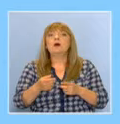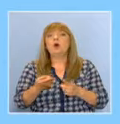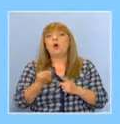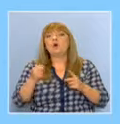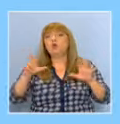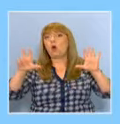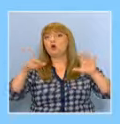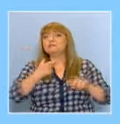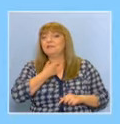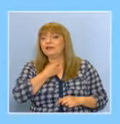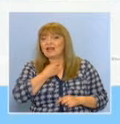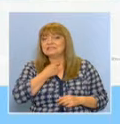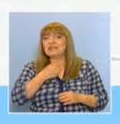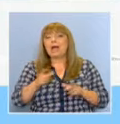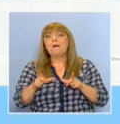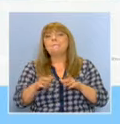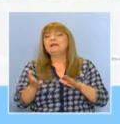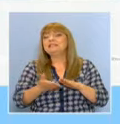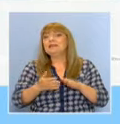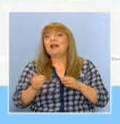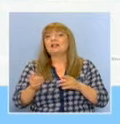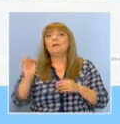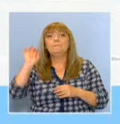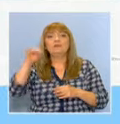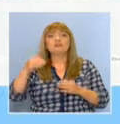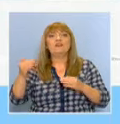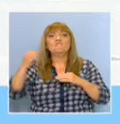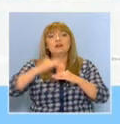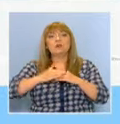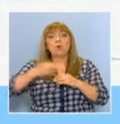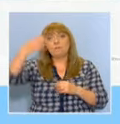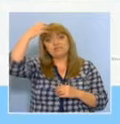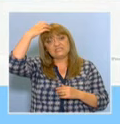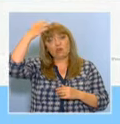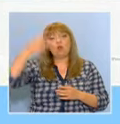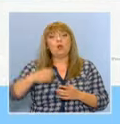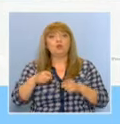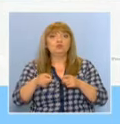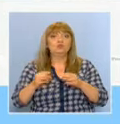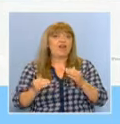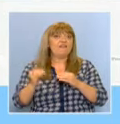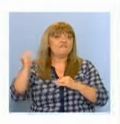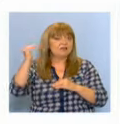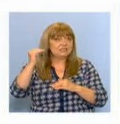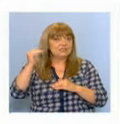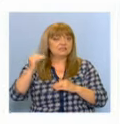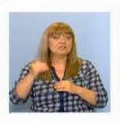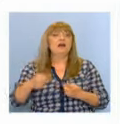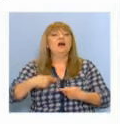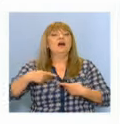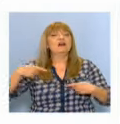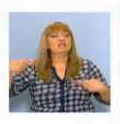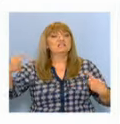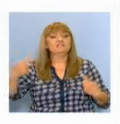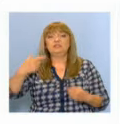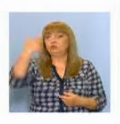предимно материалът беше върху психология. И интересно е, че това е възраст в развитието